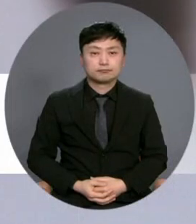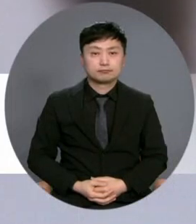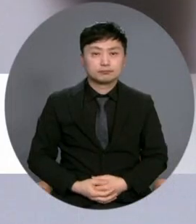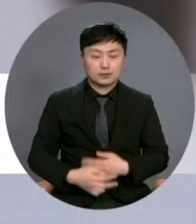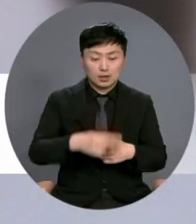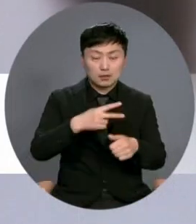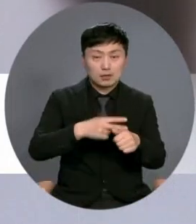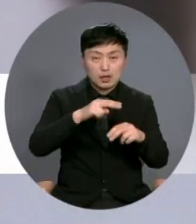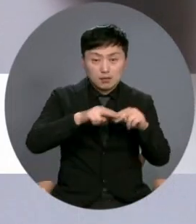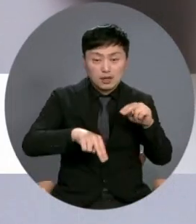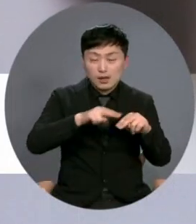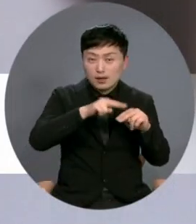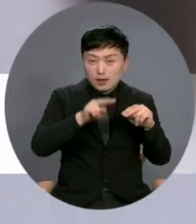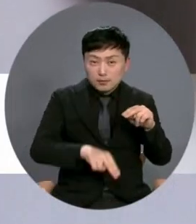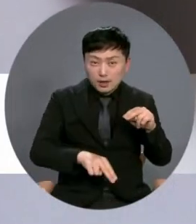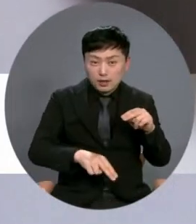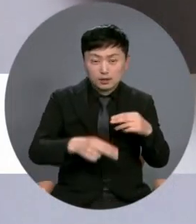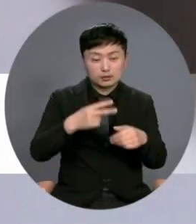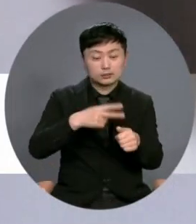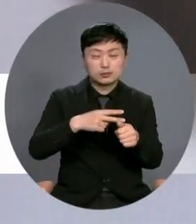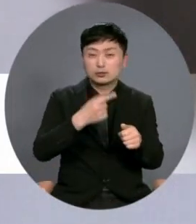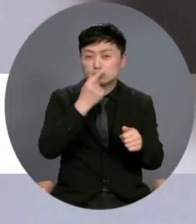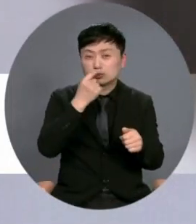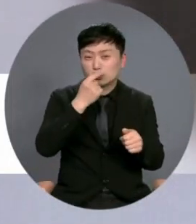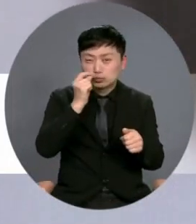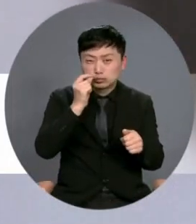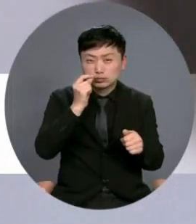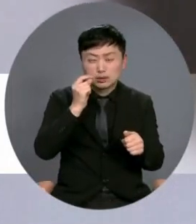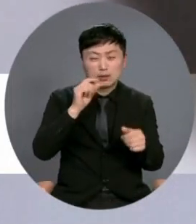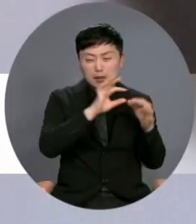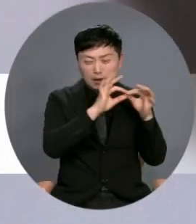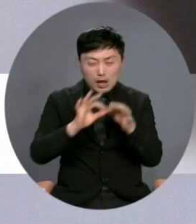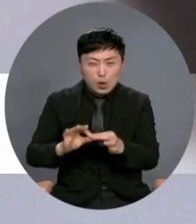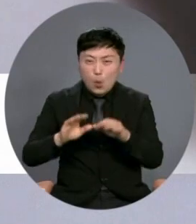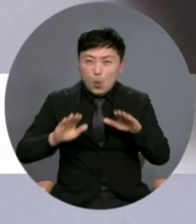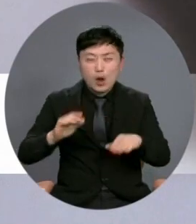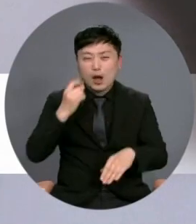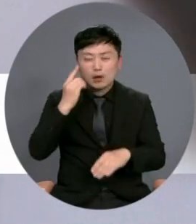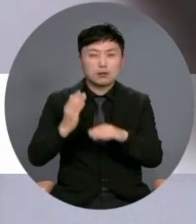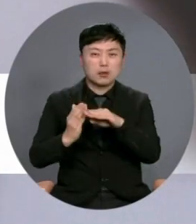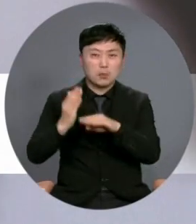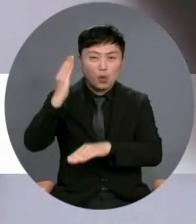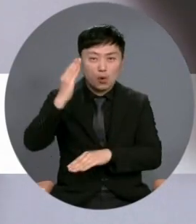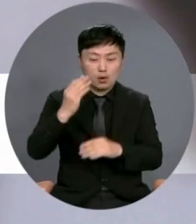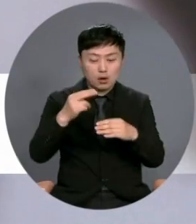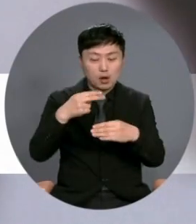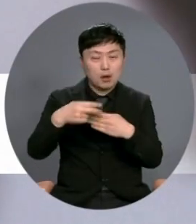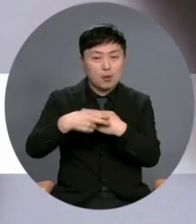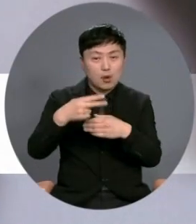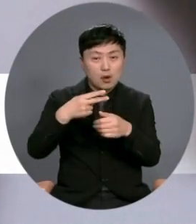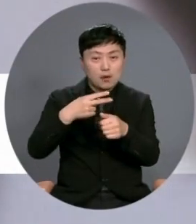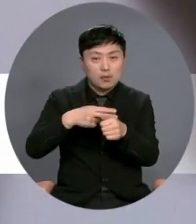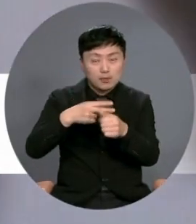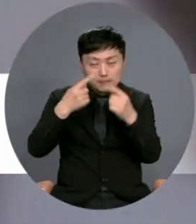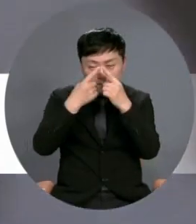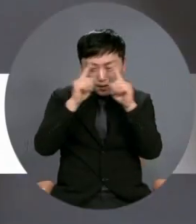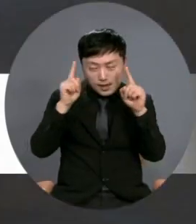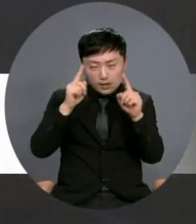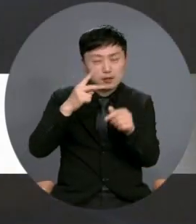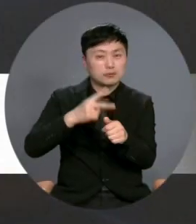전공의 집단 사직으로 빚어진 의료 공백 사태가 한 달 넘게 이어지는 가운데 의대 교수들마저 사직 대열에